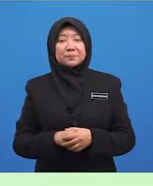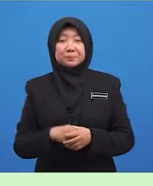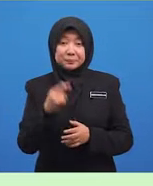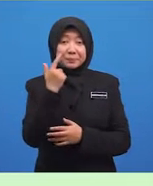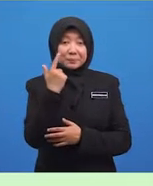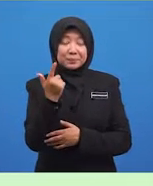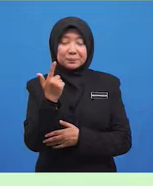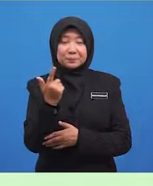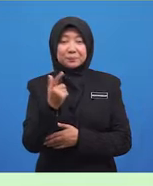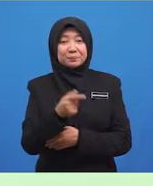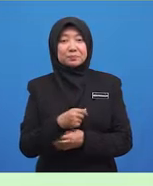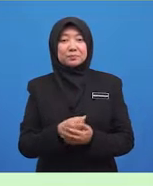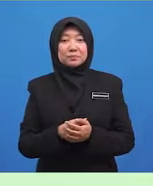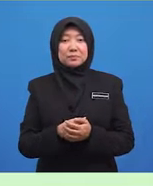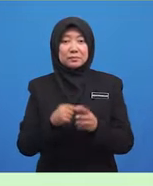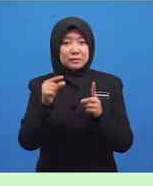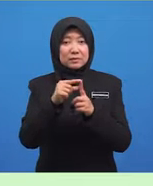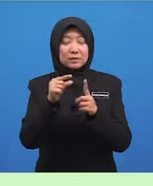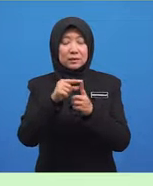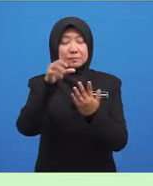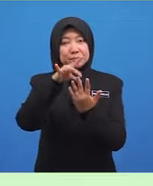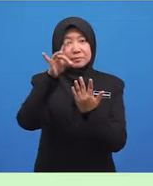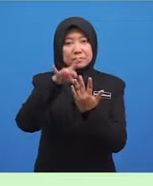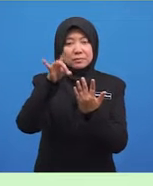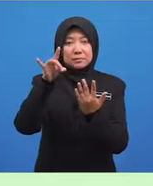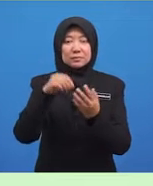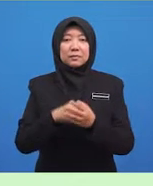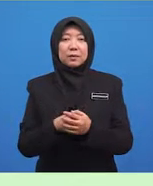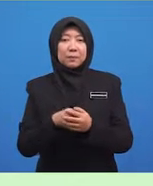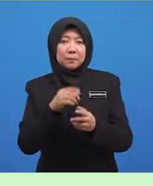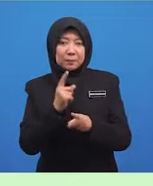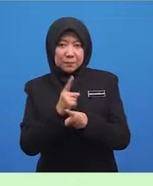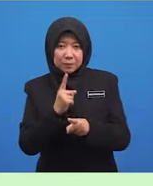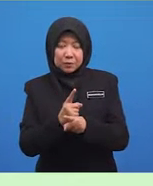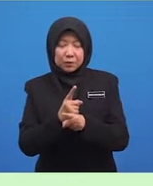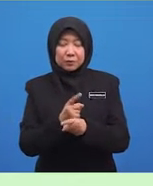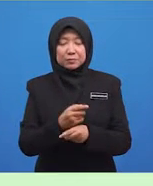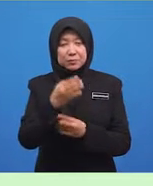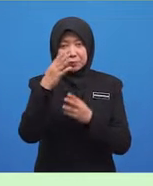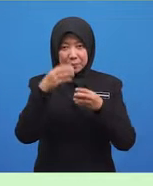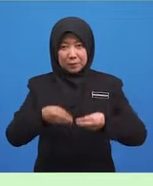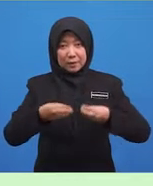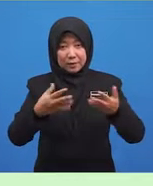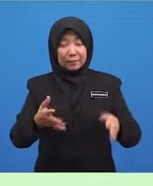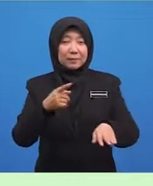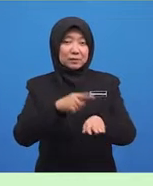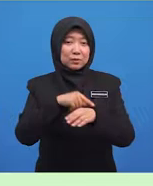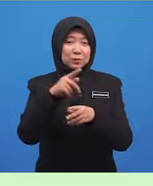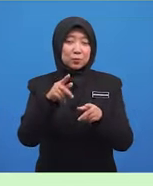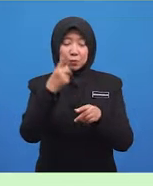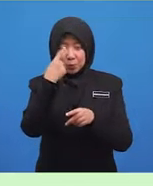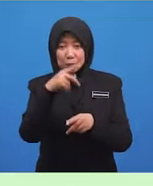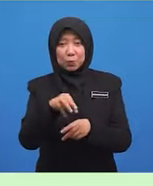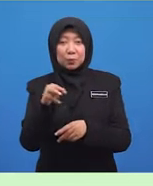Sila lihat paparan ini dan pilih pasangan perkataan yang tepat. Cikgu beri sedikit masa untuk kamu